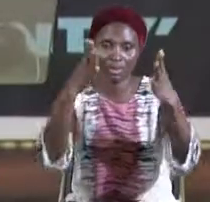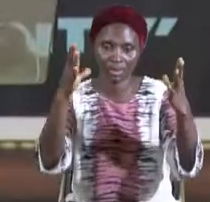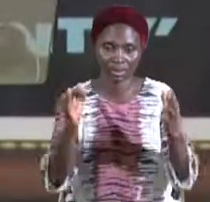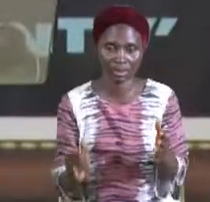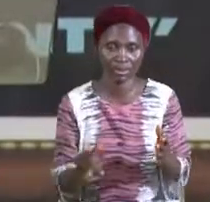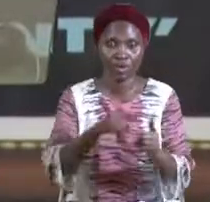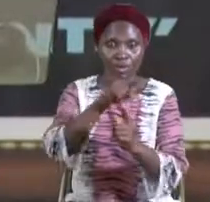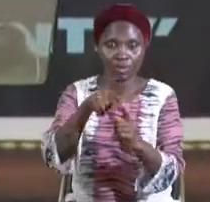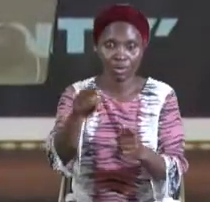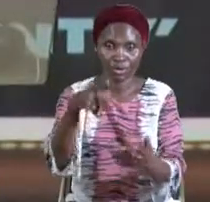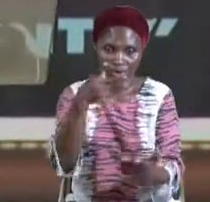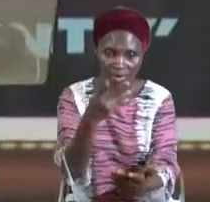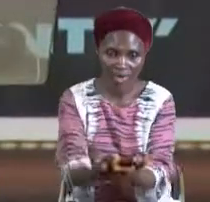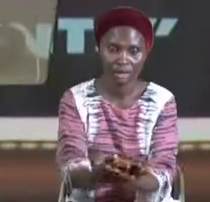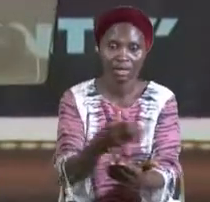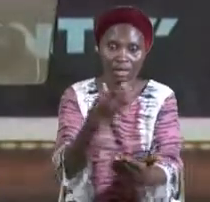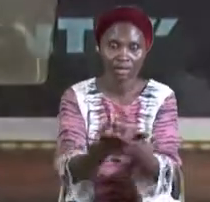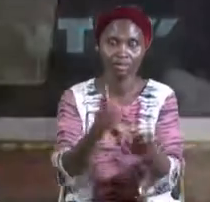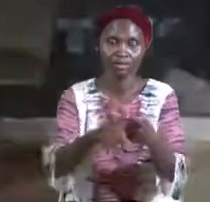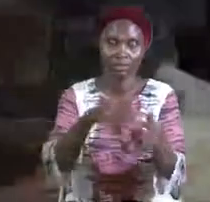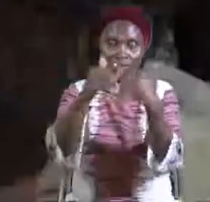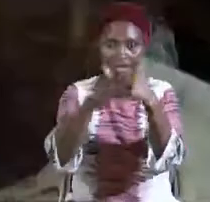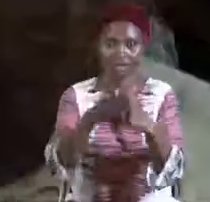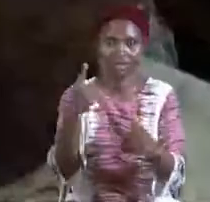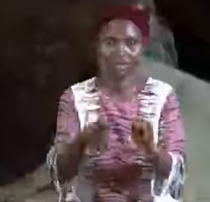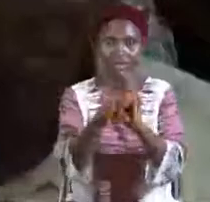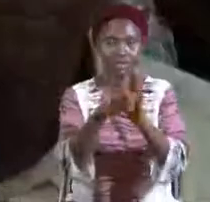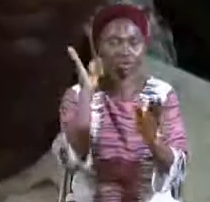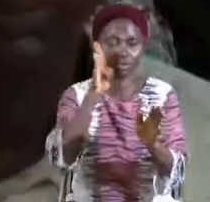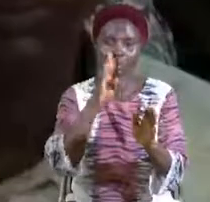Quand vous serez au ciel, les portes seront pleinement ouvertes pour vous.